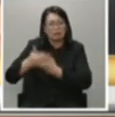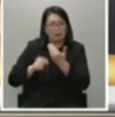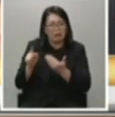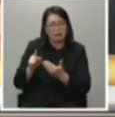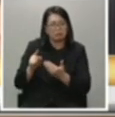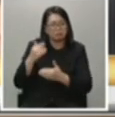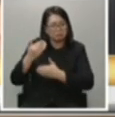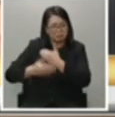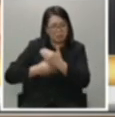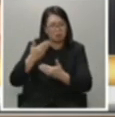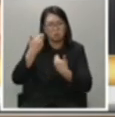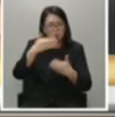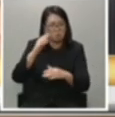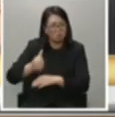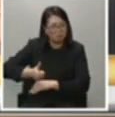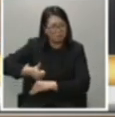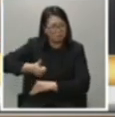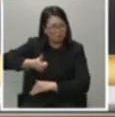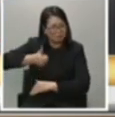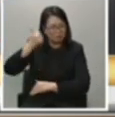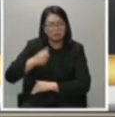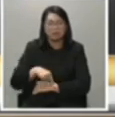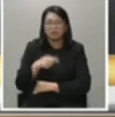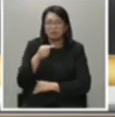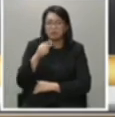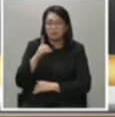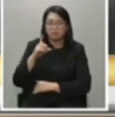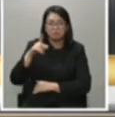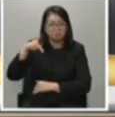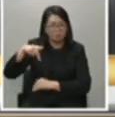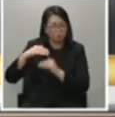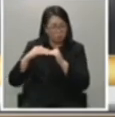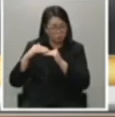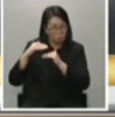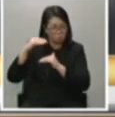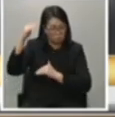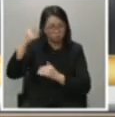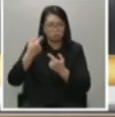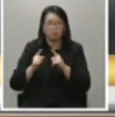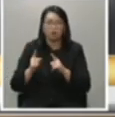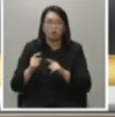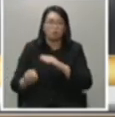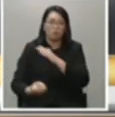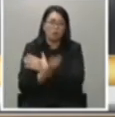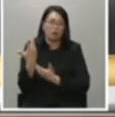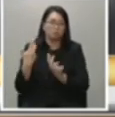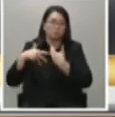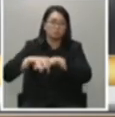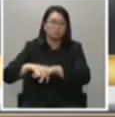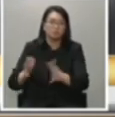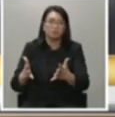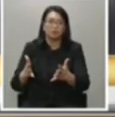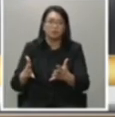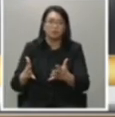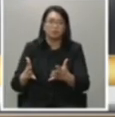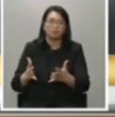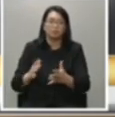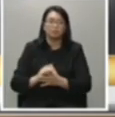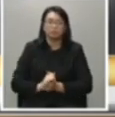3ของโลกและสูญเสียโอกาสที่จะเข้าถึงประชากรอินเดียที่มีกว่า 1,300 ล้าน